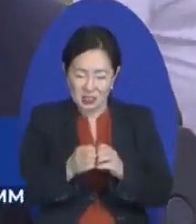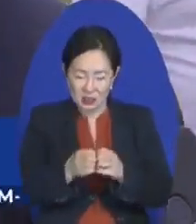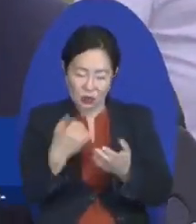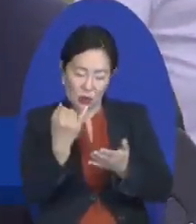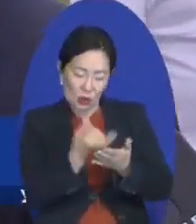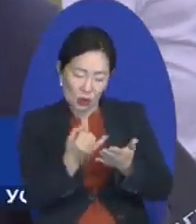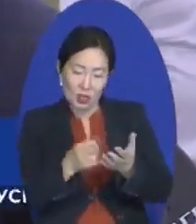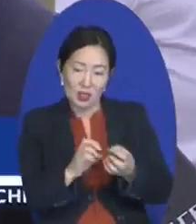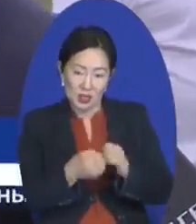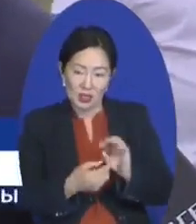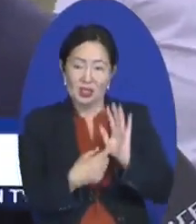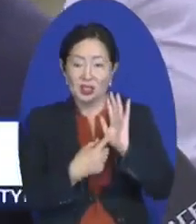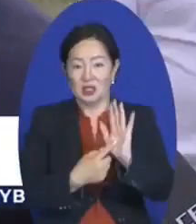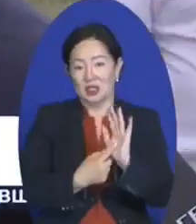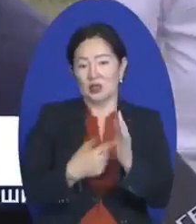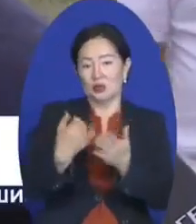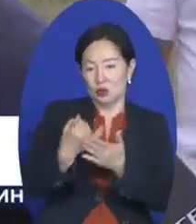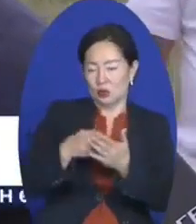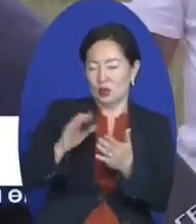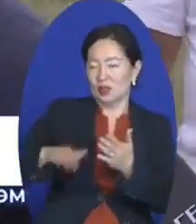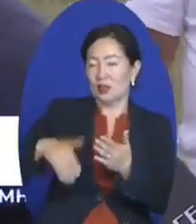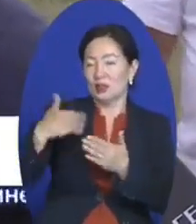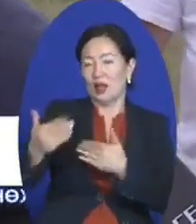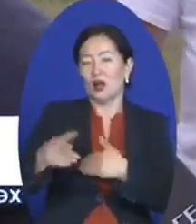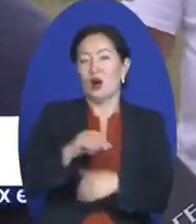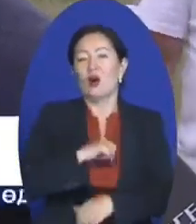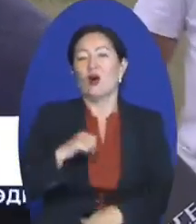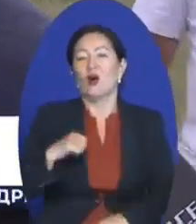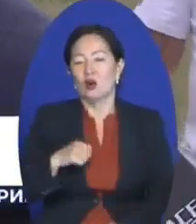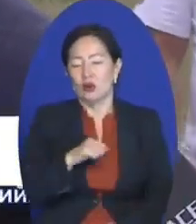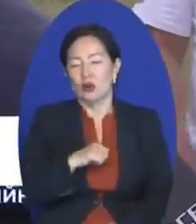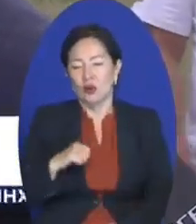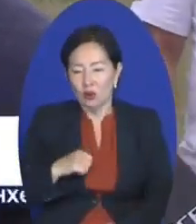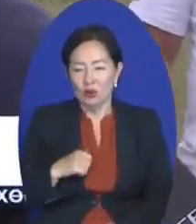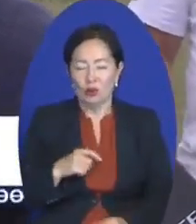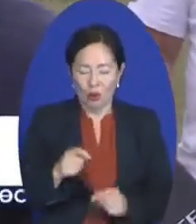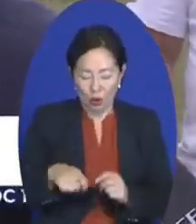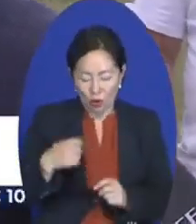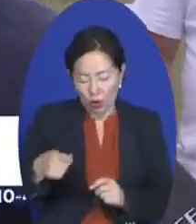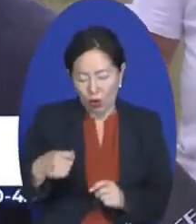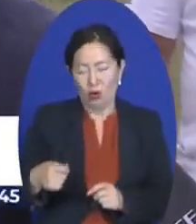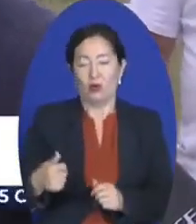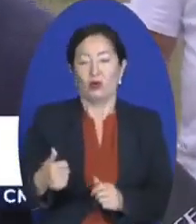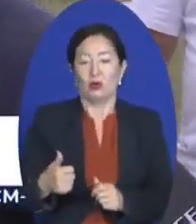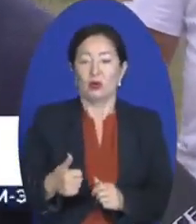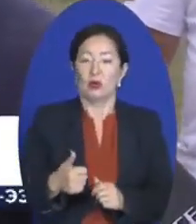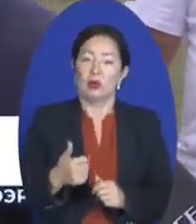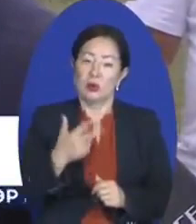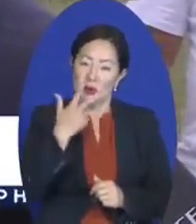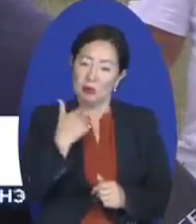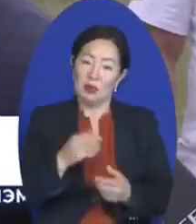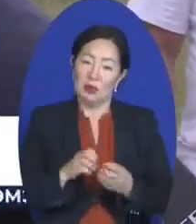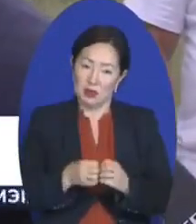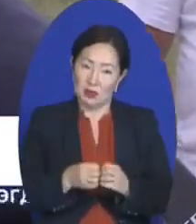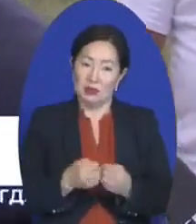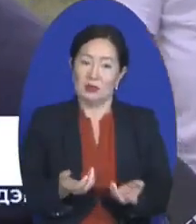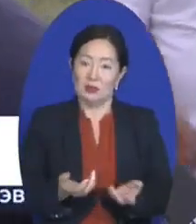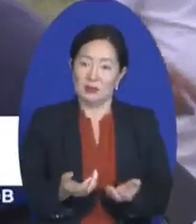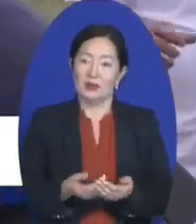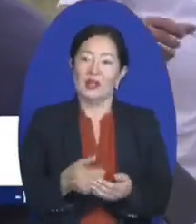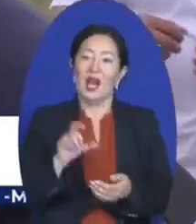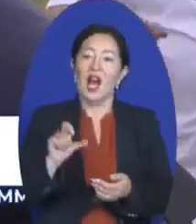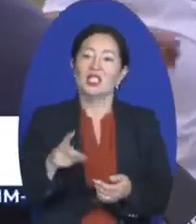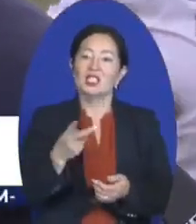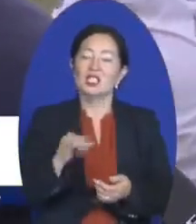зураад за тэгээд зурга зурсныхаа дагуу өөрөө одоо оёод урдлаад ийм одоо